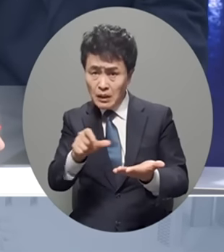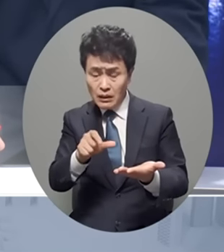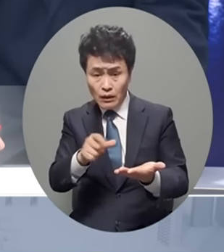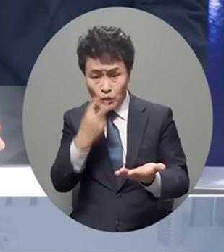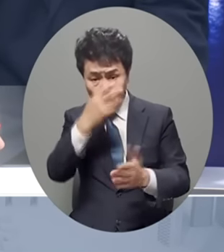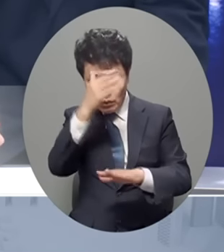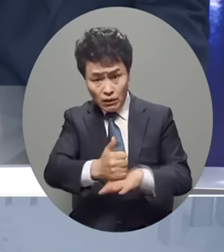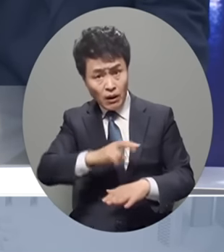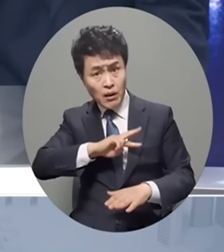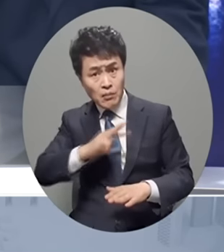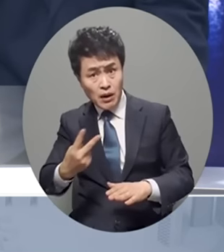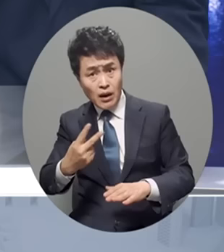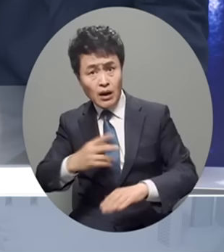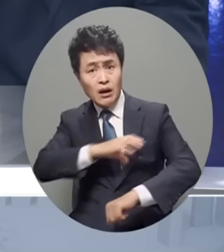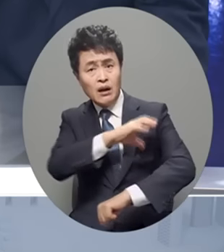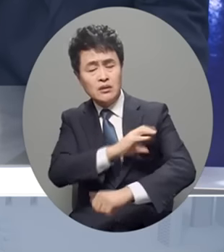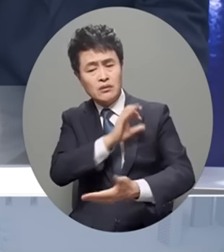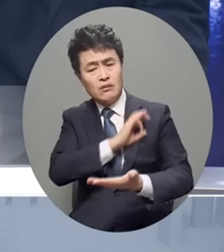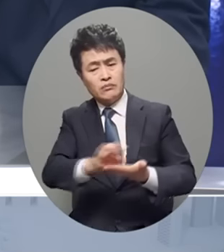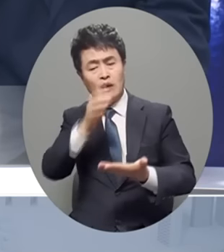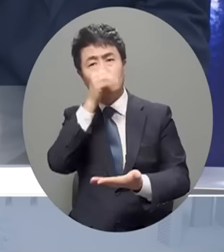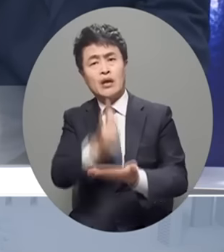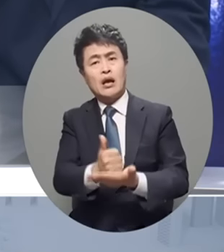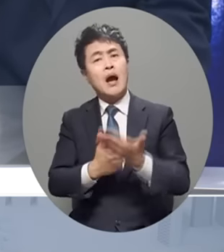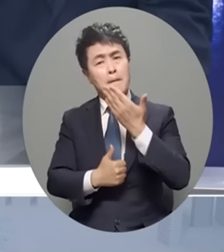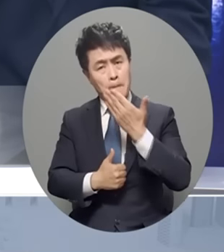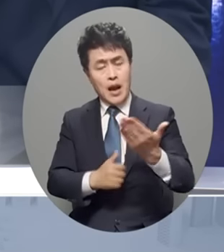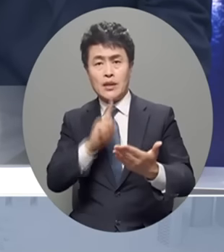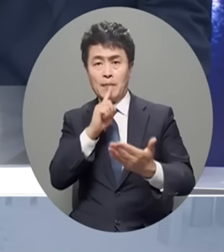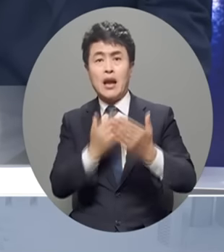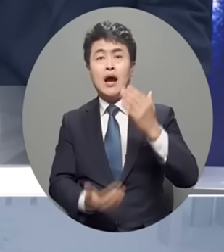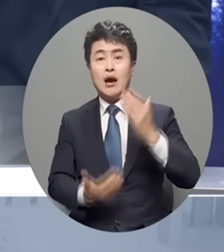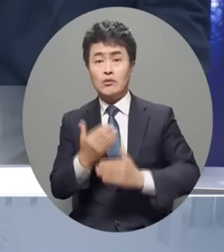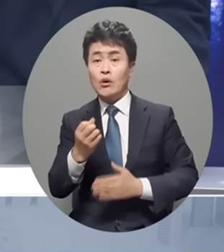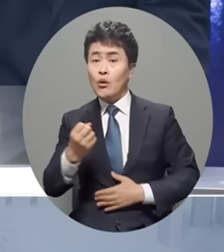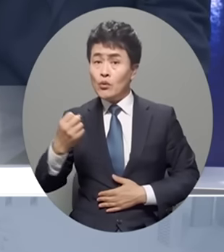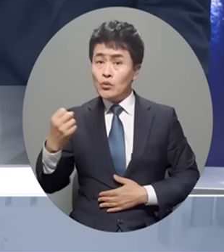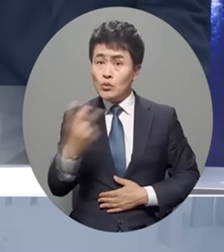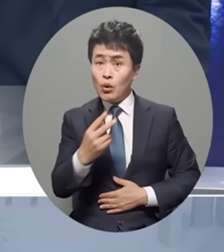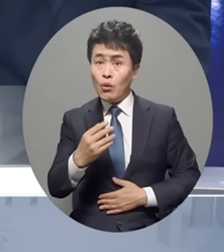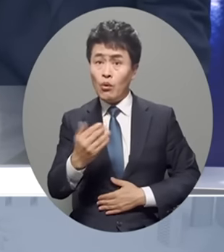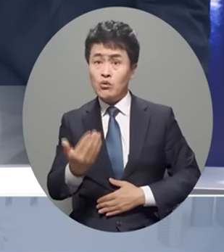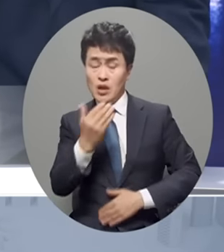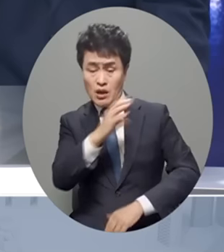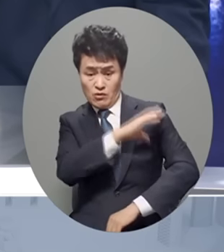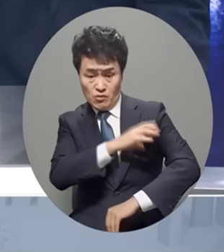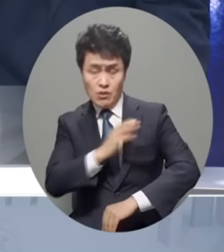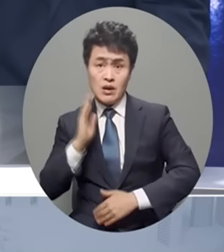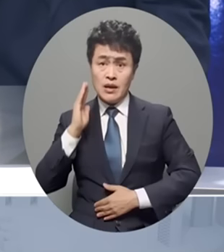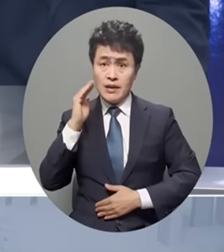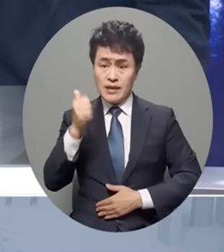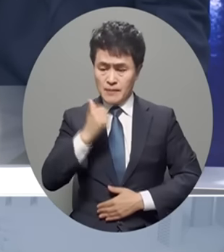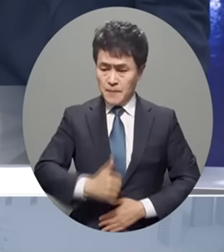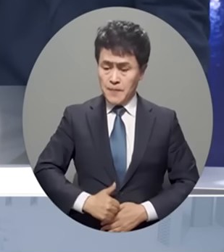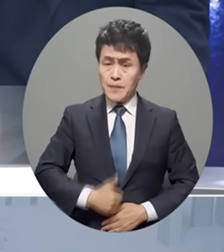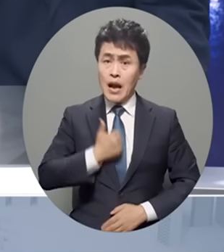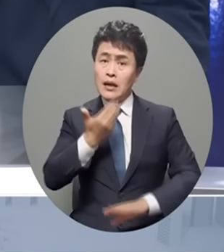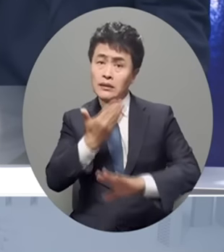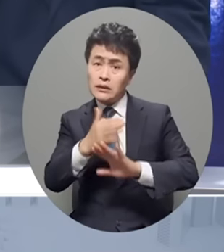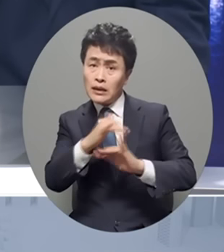뒤집었다면 직권남용이 될 수 있다는 의견이 있습니다. 더 나아가 최고 권력자인 대통령의 경로는 다른